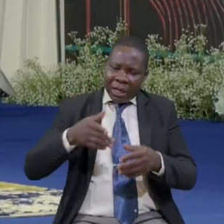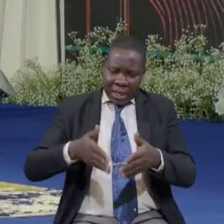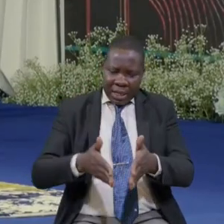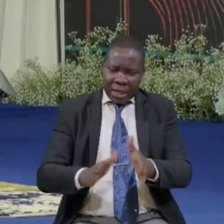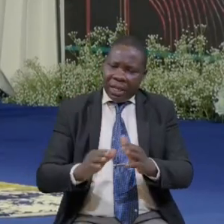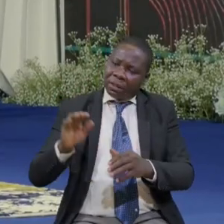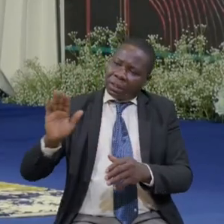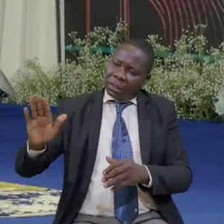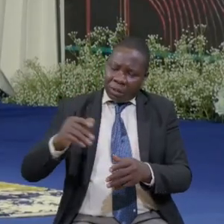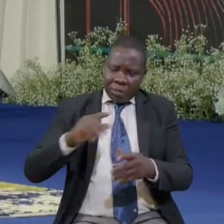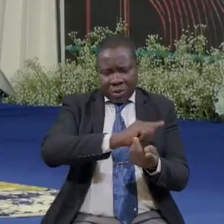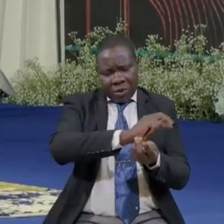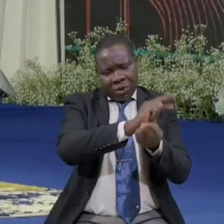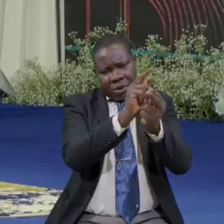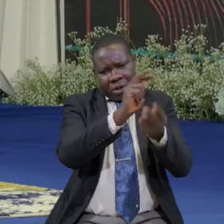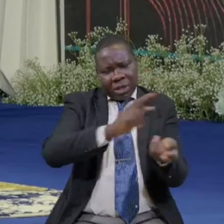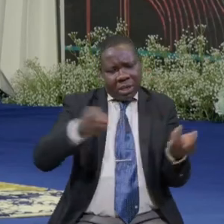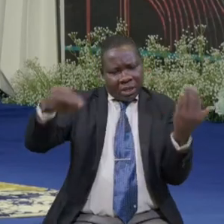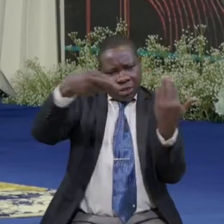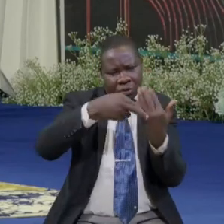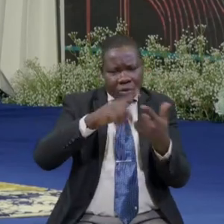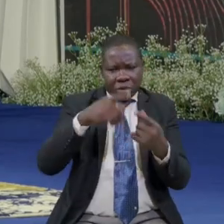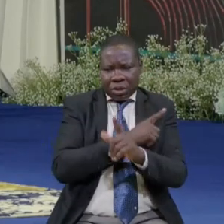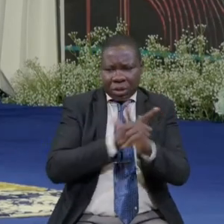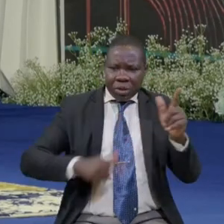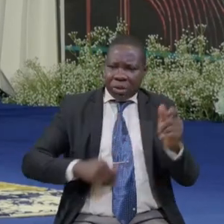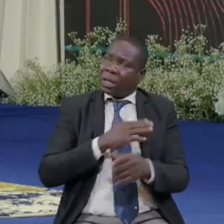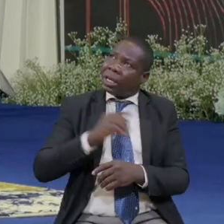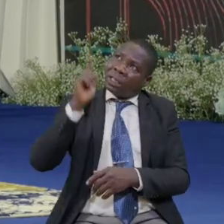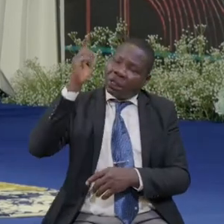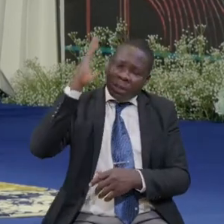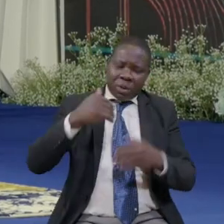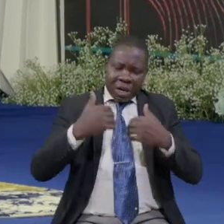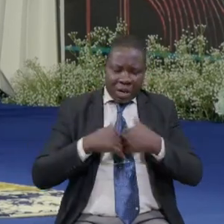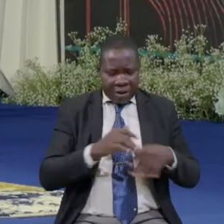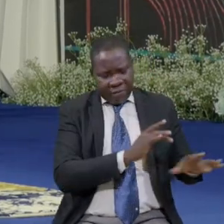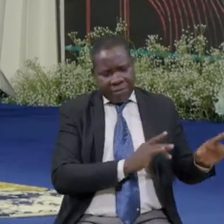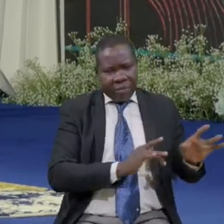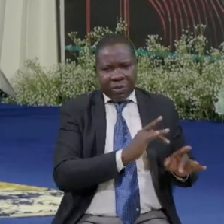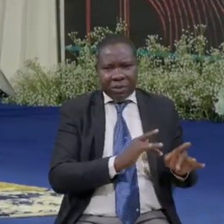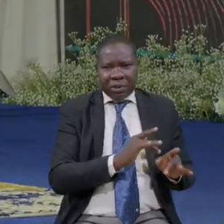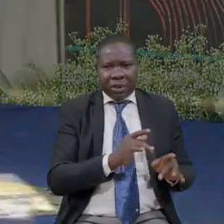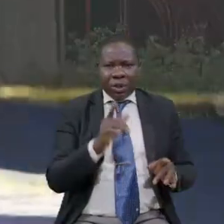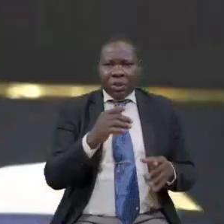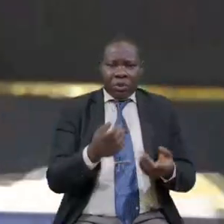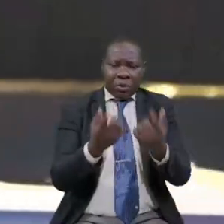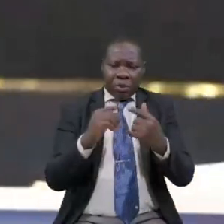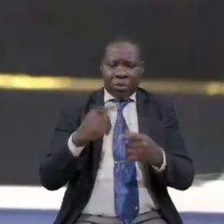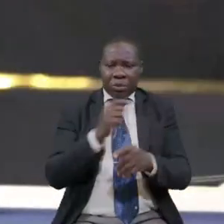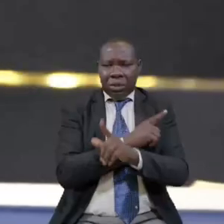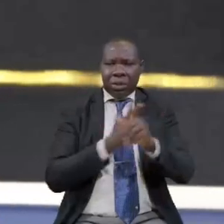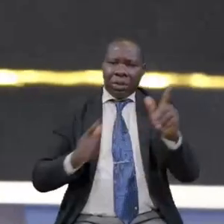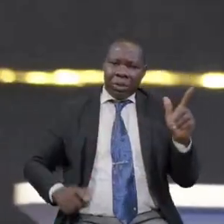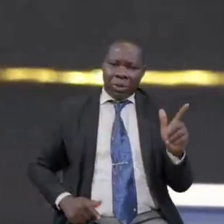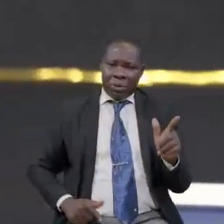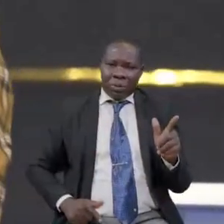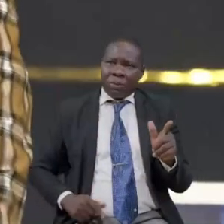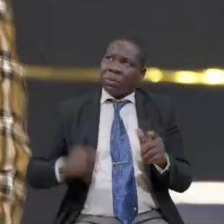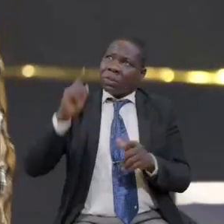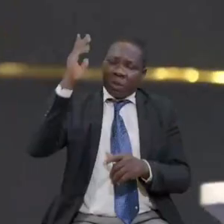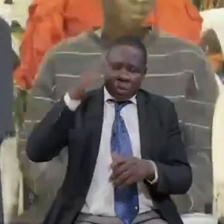à l'Éternel qui aura pitié de lui. Vous venez au Seigneur, il